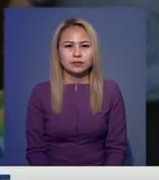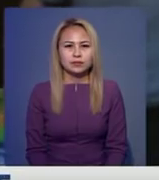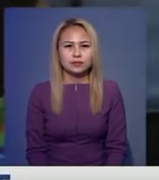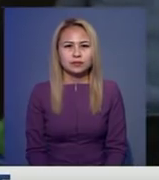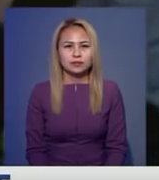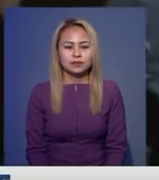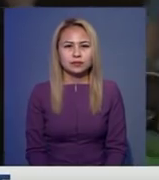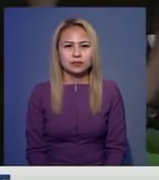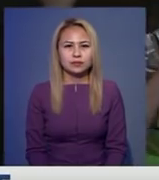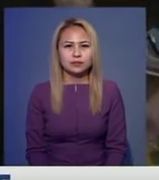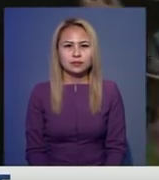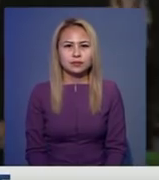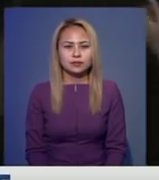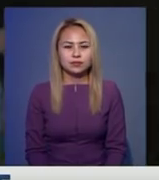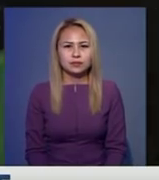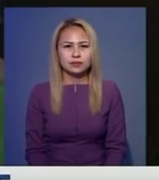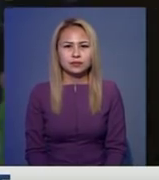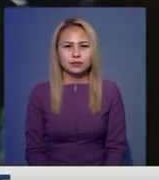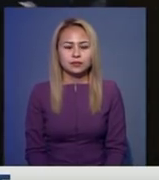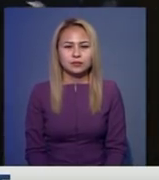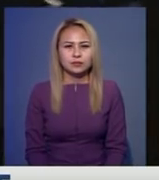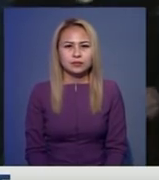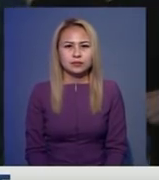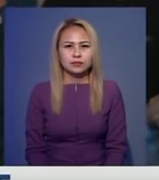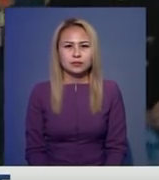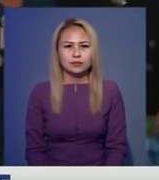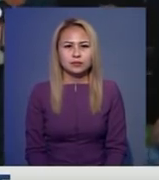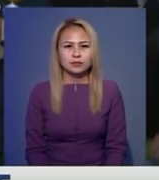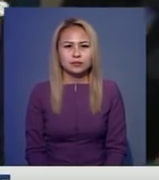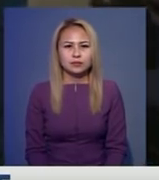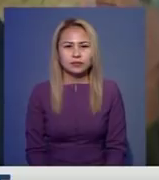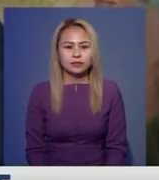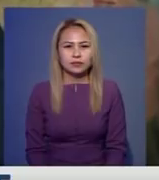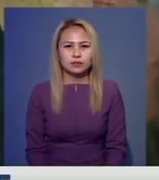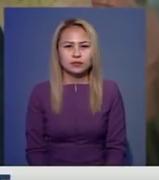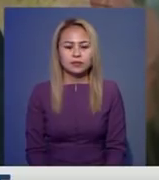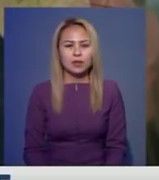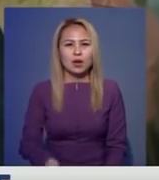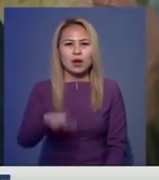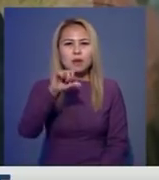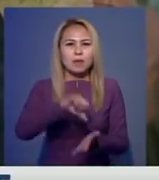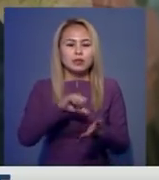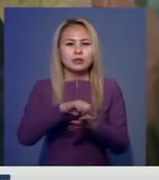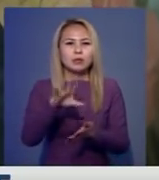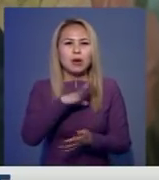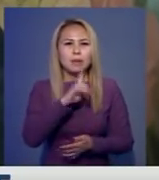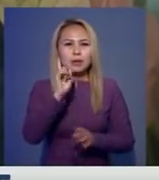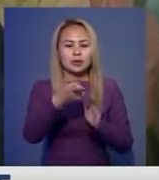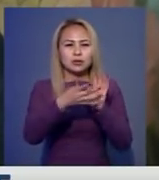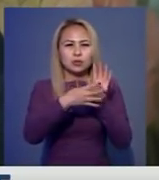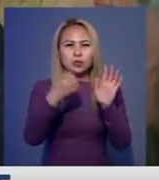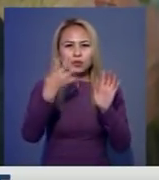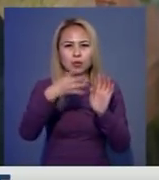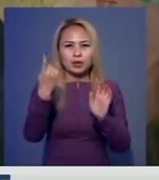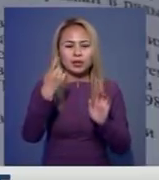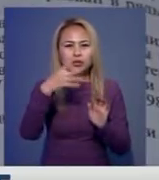Присаживайтесь. Положим. Ничего, молодцы, давайте, присаживайтесь. Ардагер майданға 1944 жылы